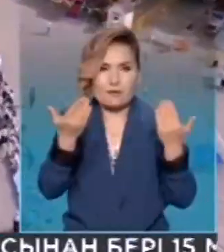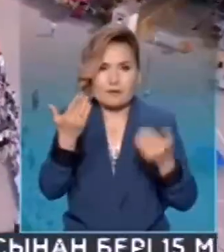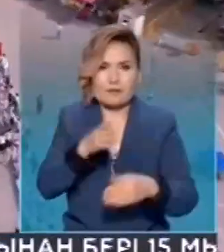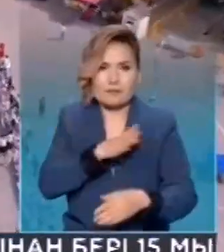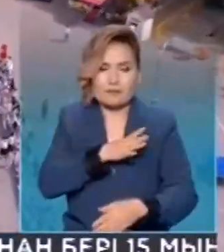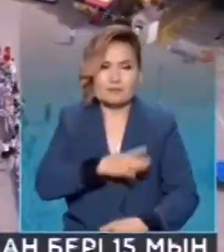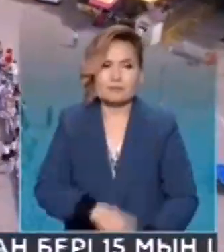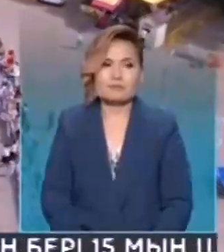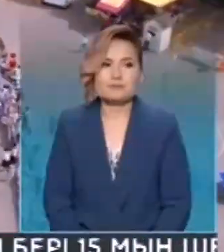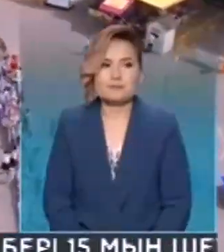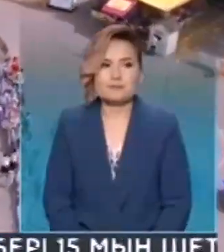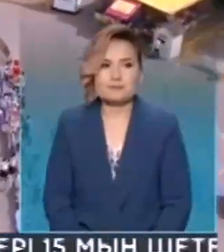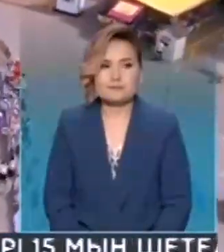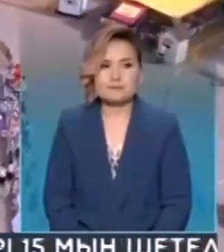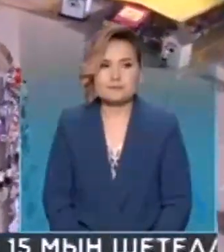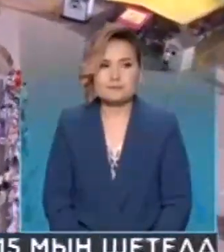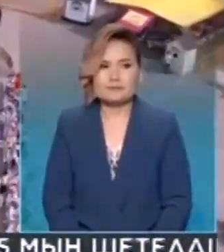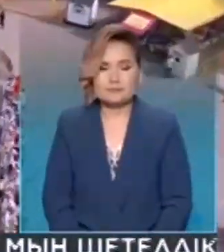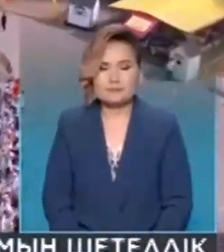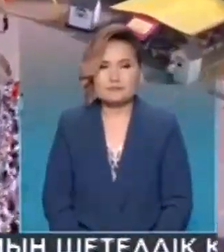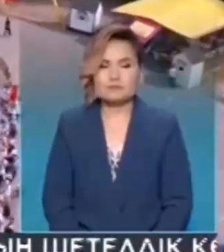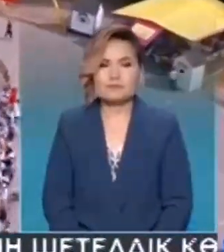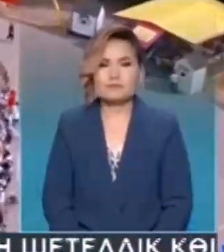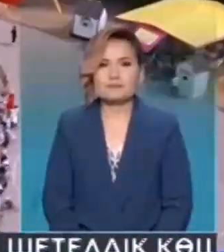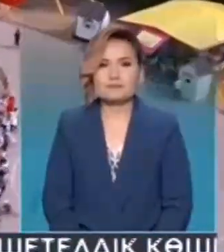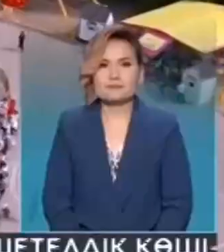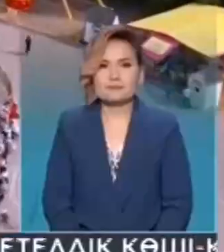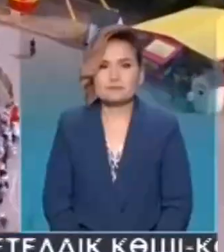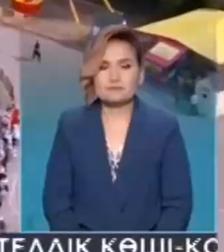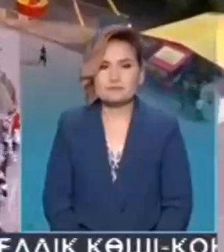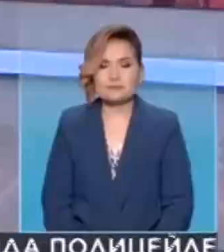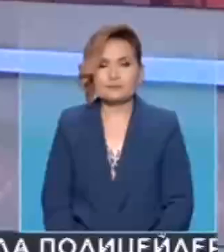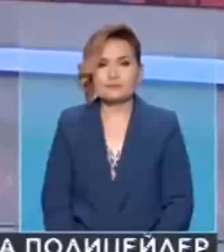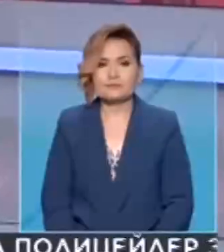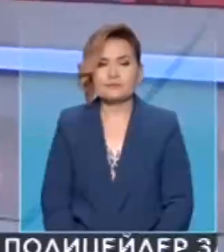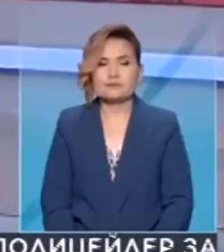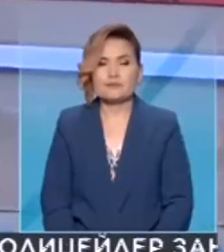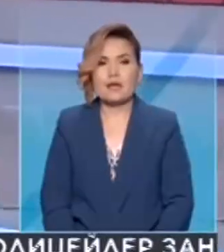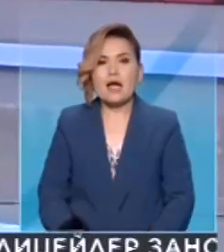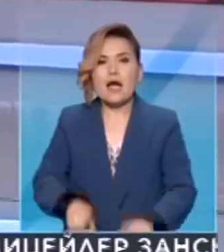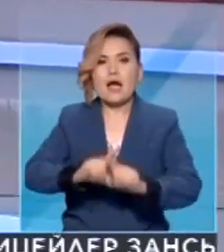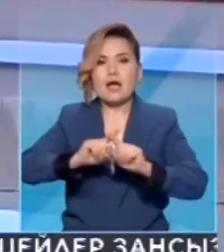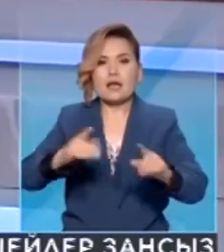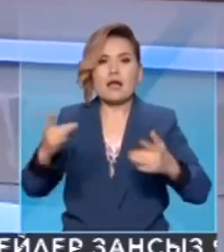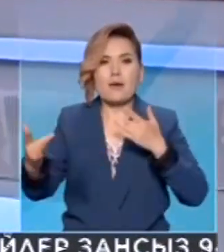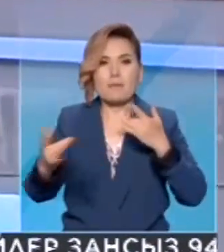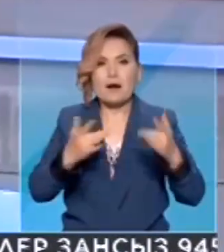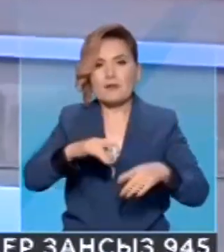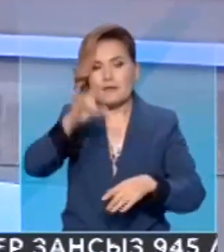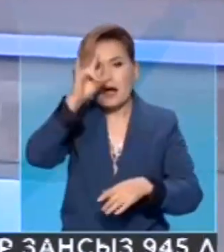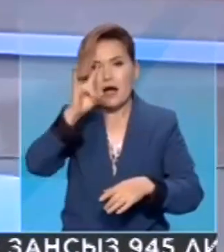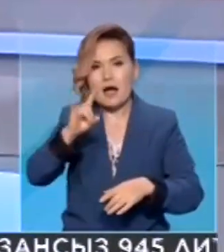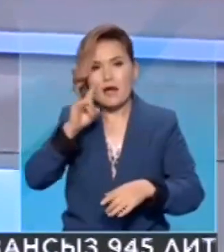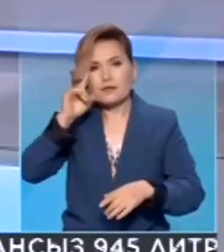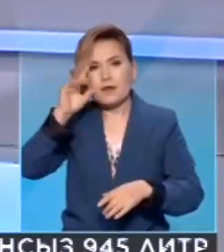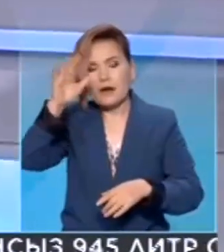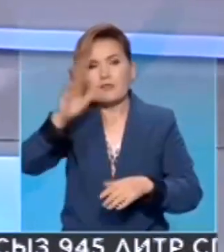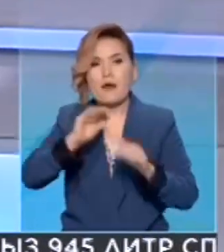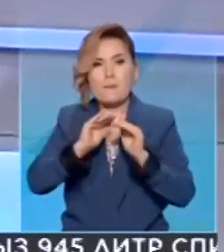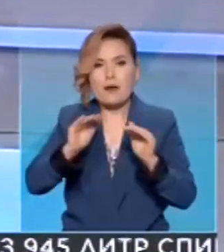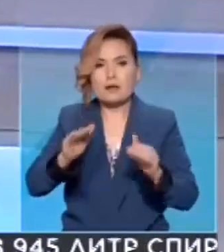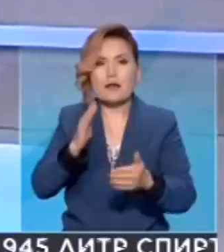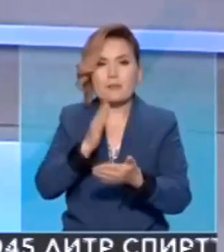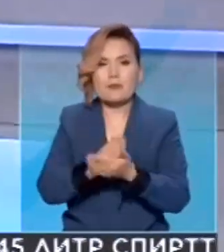Жақсыбек Кемал, Аманжол Айтмағанбетов, Қазақстан ұлттық телеарнасы, Ақтөбе. Ерекше өнерімен еліміздің атын шығарып жүрген балалар